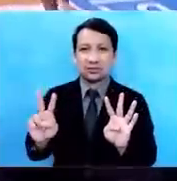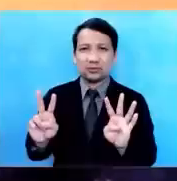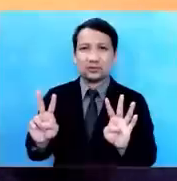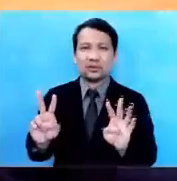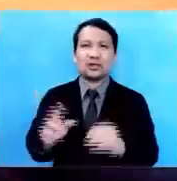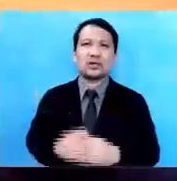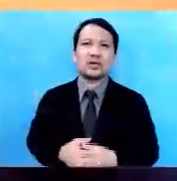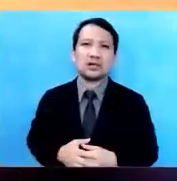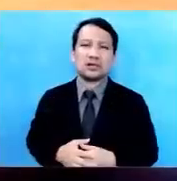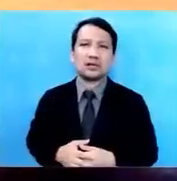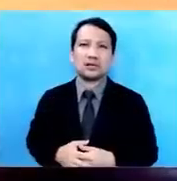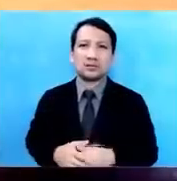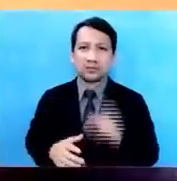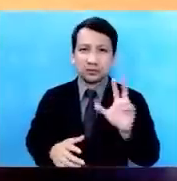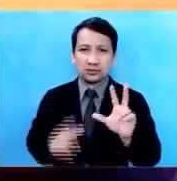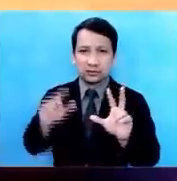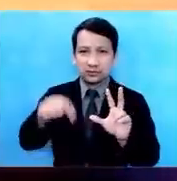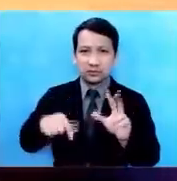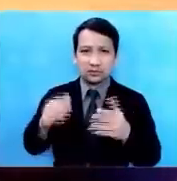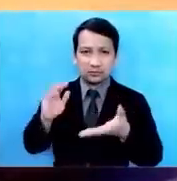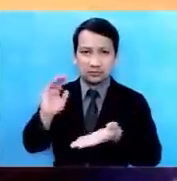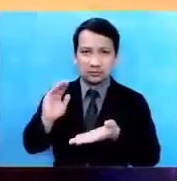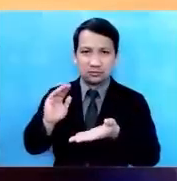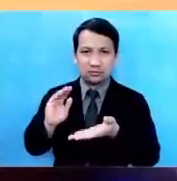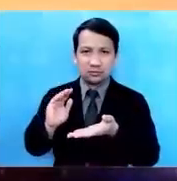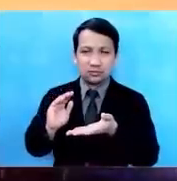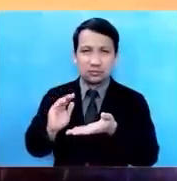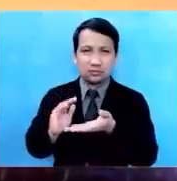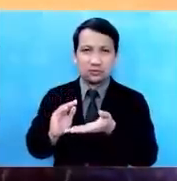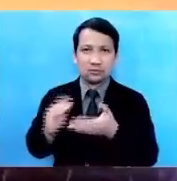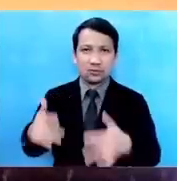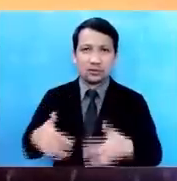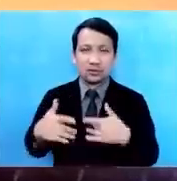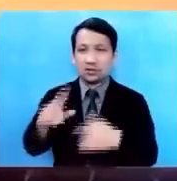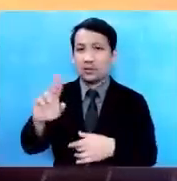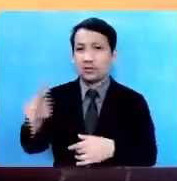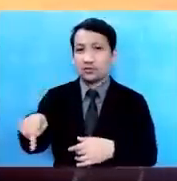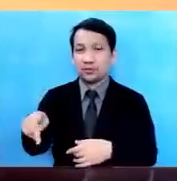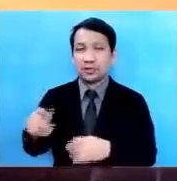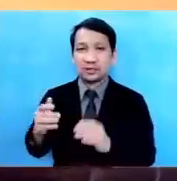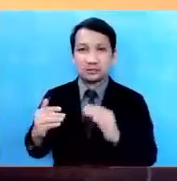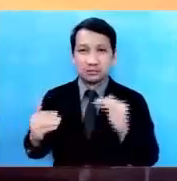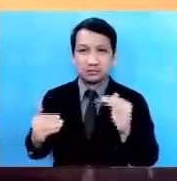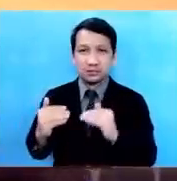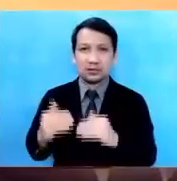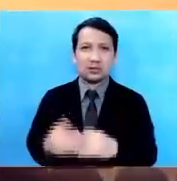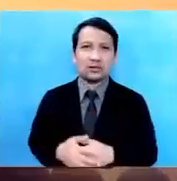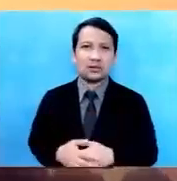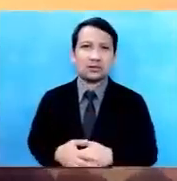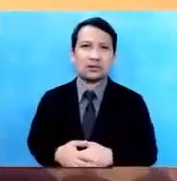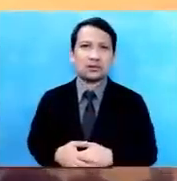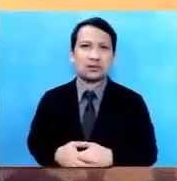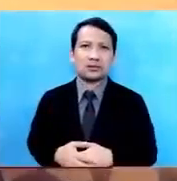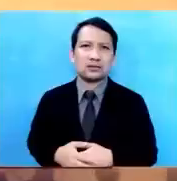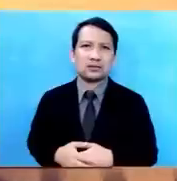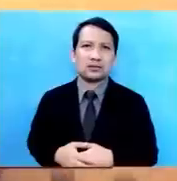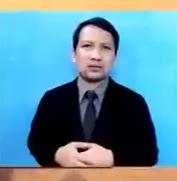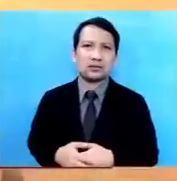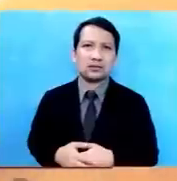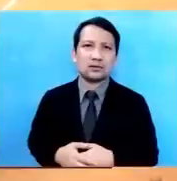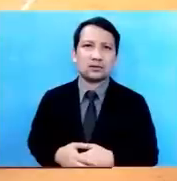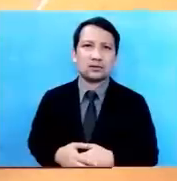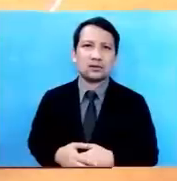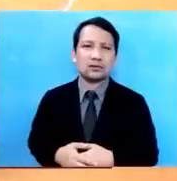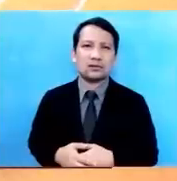Katipunan. Third quarter ng unti-unti nang magpakita ng buhay ang mga taga-Diliman. Kagulangan gets away. Kagulangan drives with the